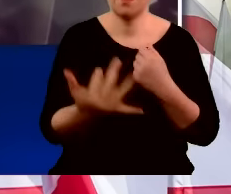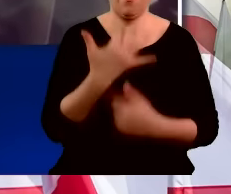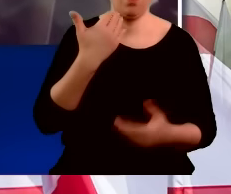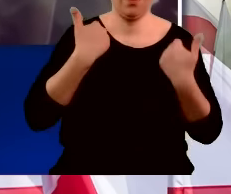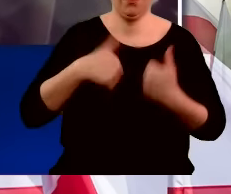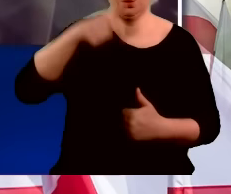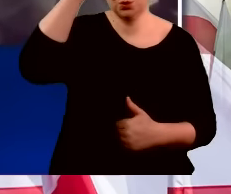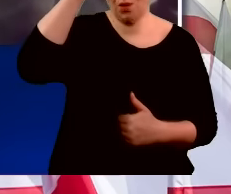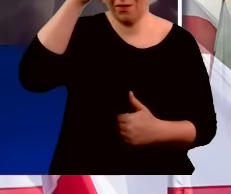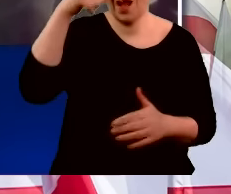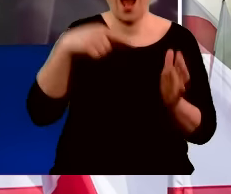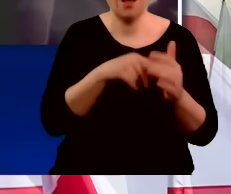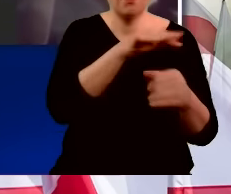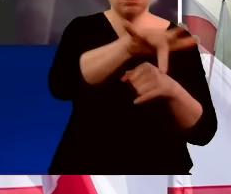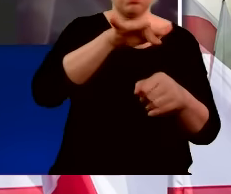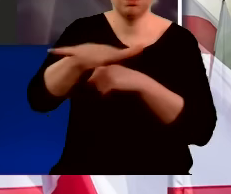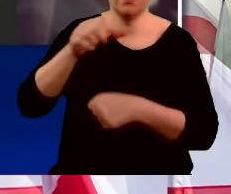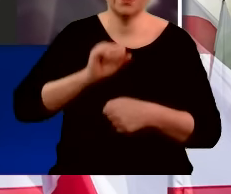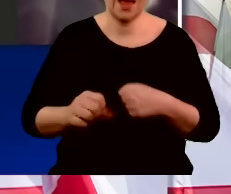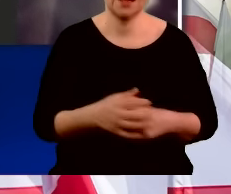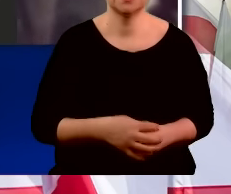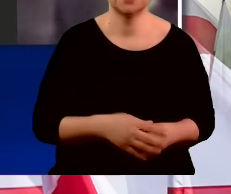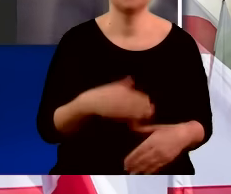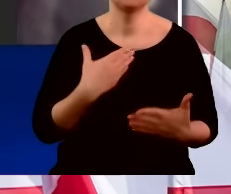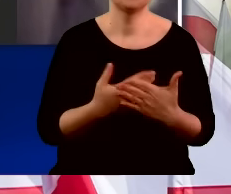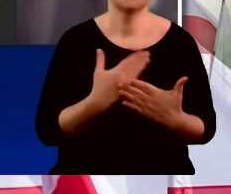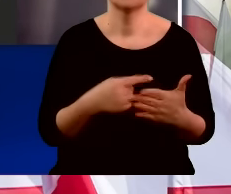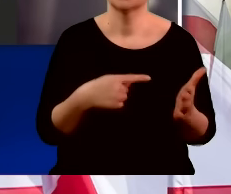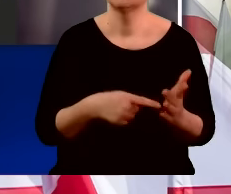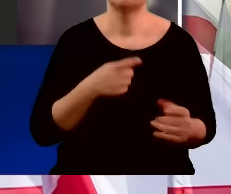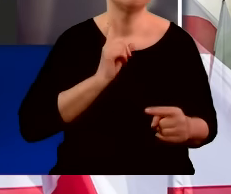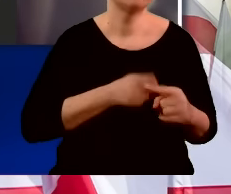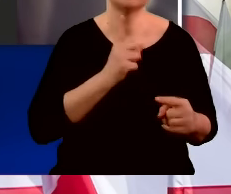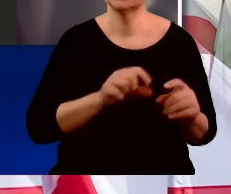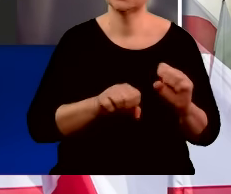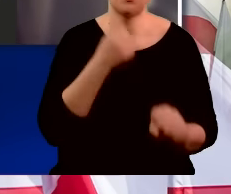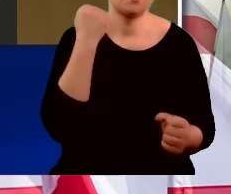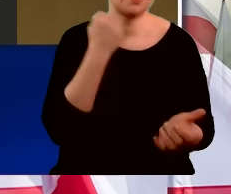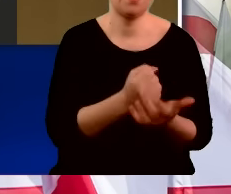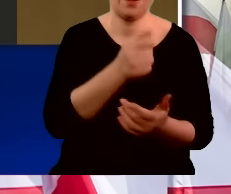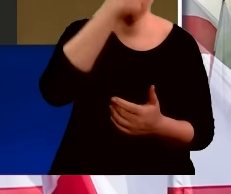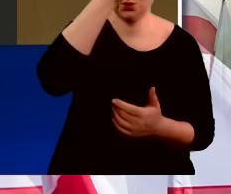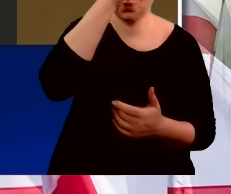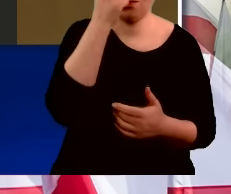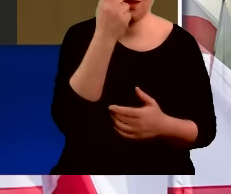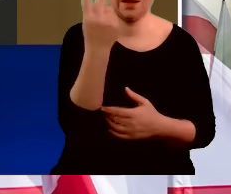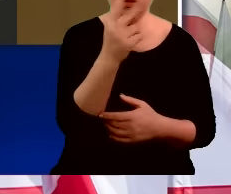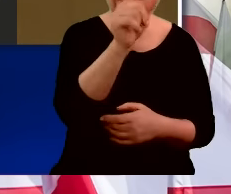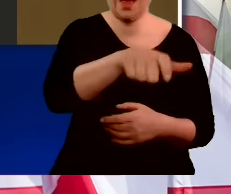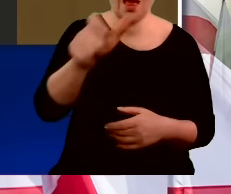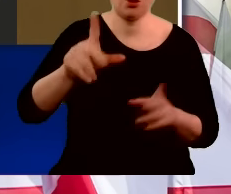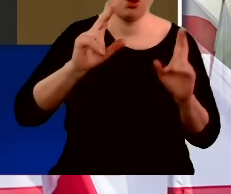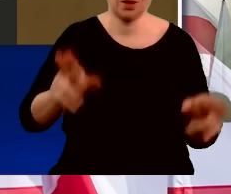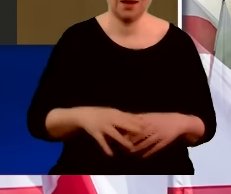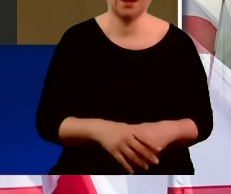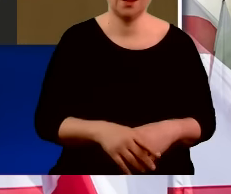tutaj dotknęły tych dwóch osób. Także tutaj doszło do bardzo radykalnego, moim zdaniem, złamania praw człowieka tych osób konkretnych. Moim zdaniem